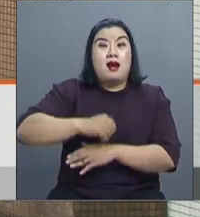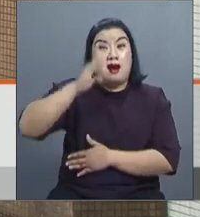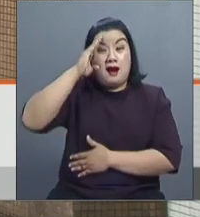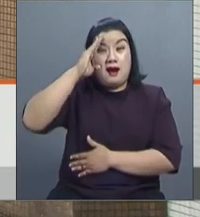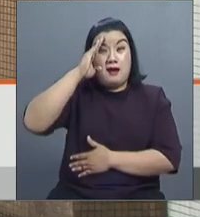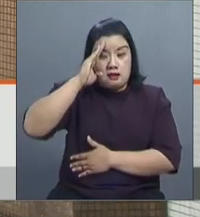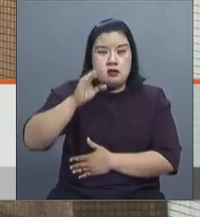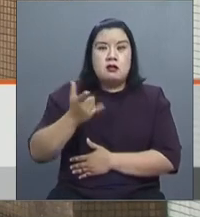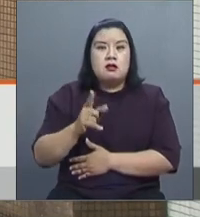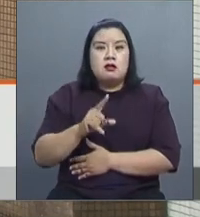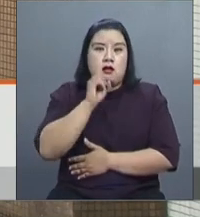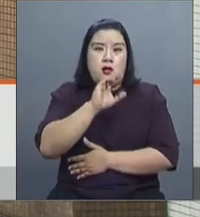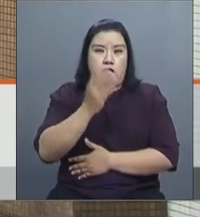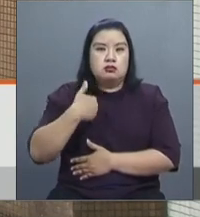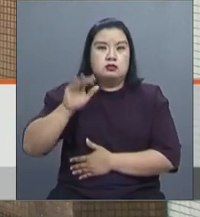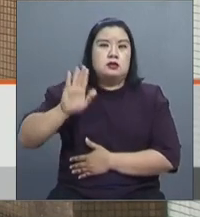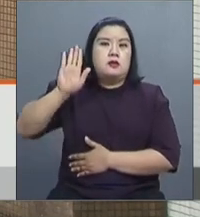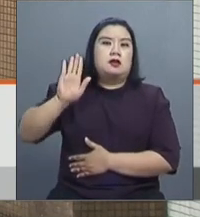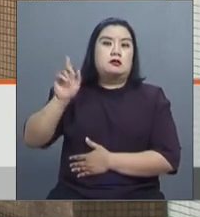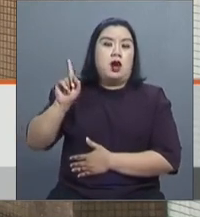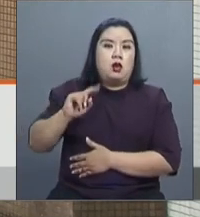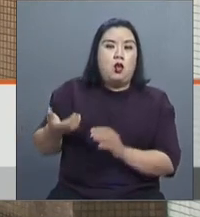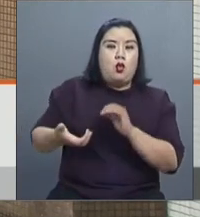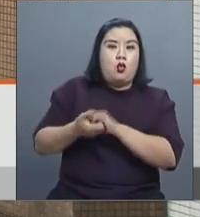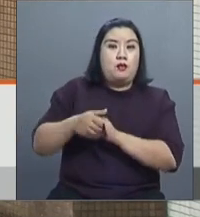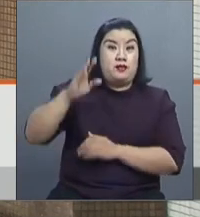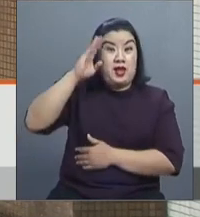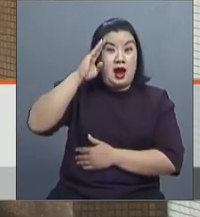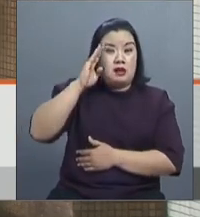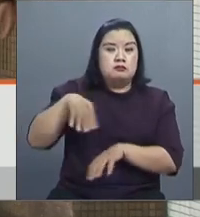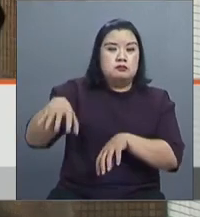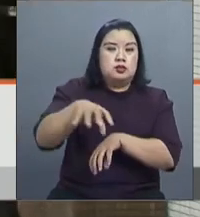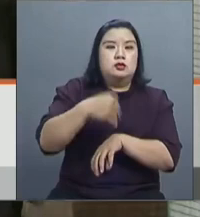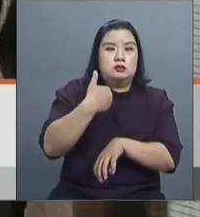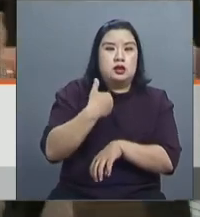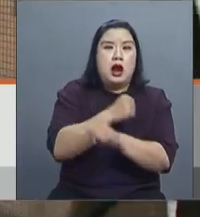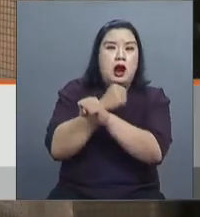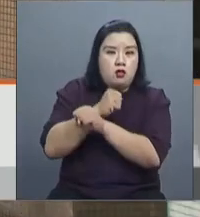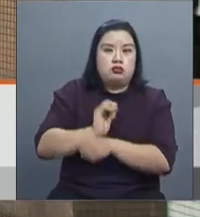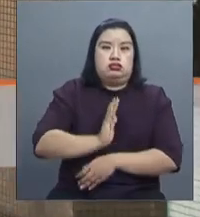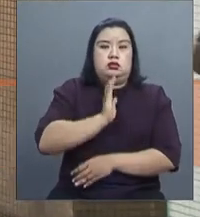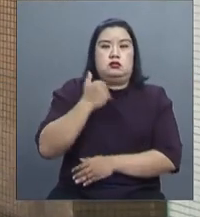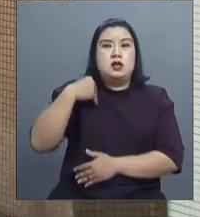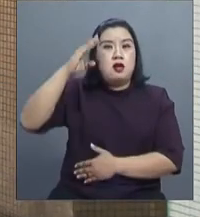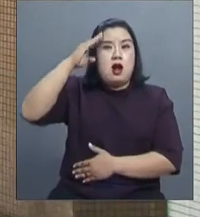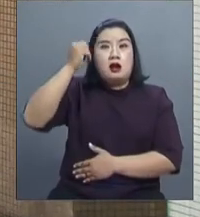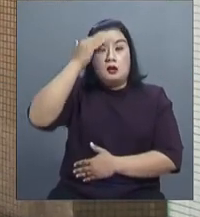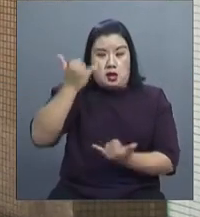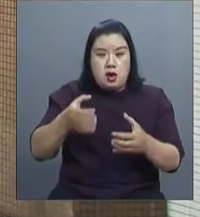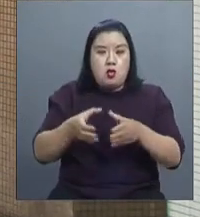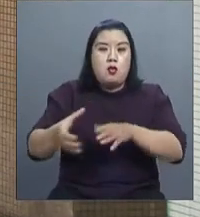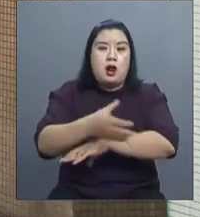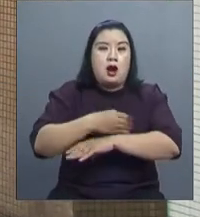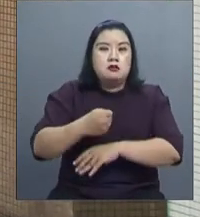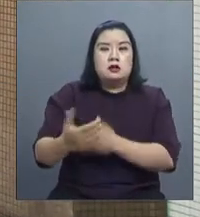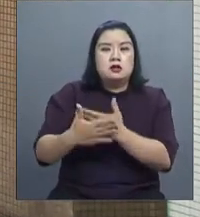กได้ออกมาปฏิญาณตนร่วมกับกำลังพลของทหารในการปกป้องศักดิ์ศรีหลังจากที่ฝ่ายการเมืองออกมากล่าวดูหมิ่น